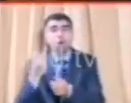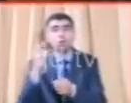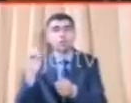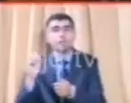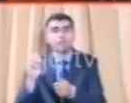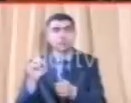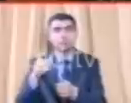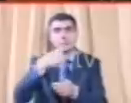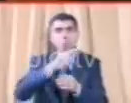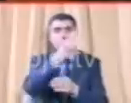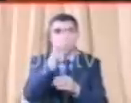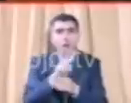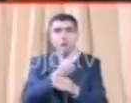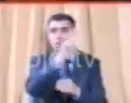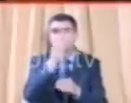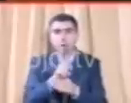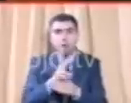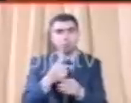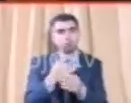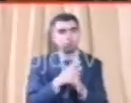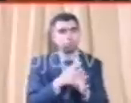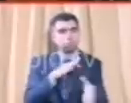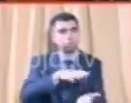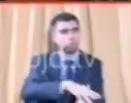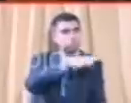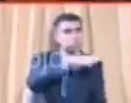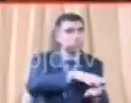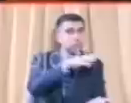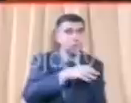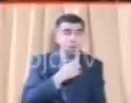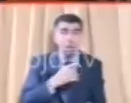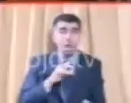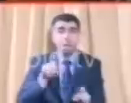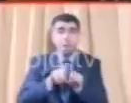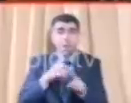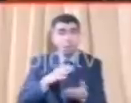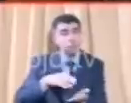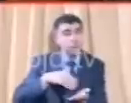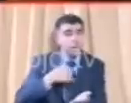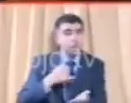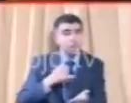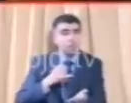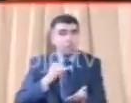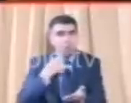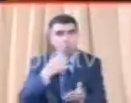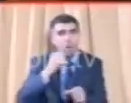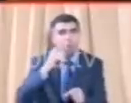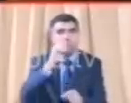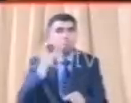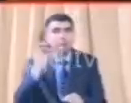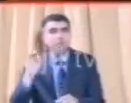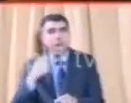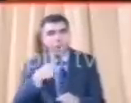الحد الامور عاديه، لكن اؤكد لكم انه يستحيل عمليا تحسين هذه النسبه لعده اعتبارات.